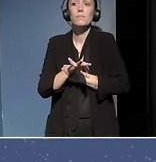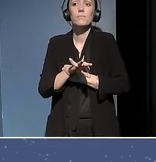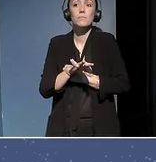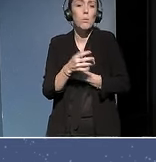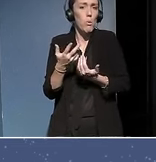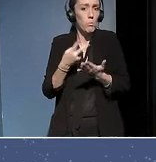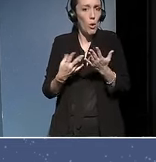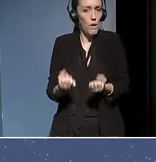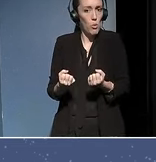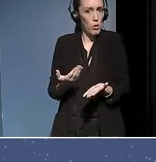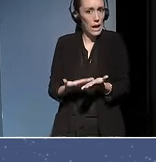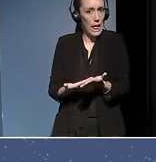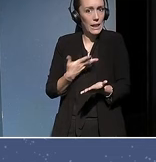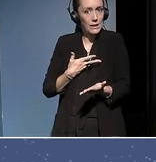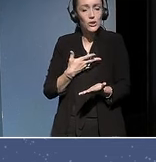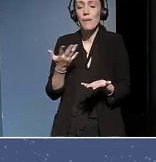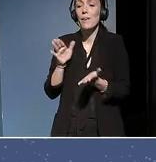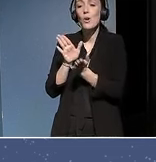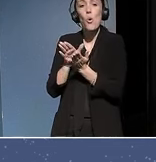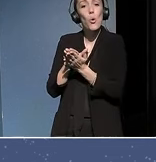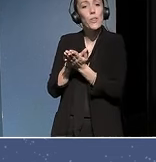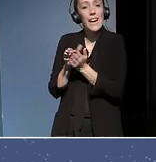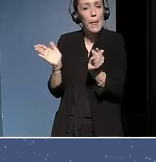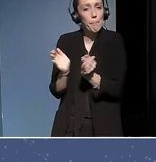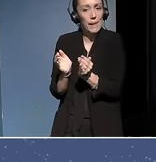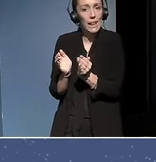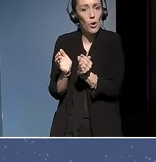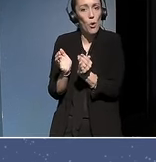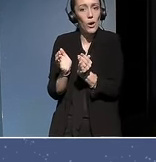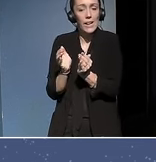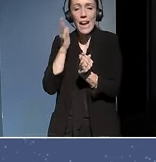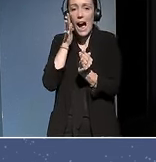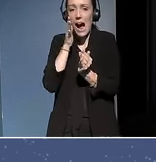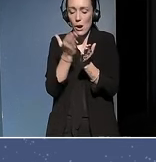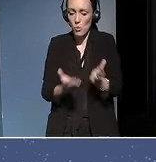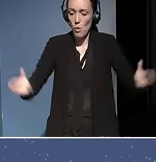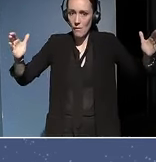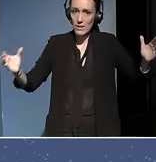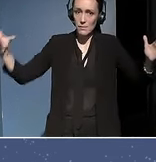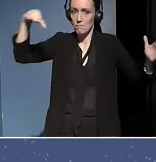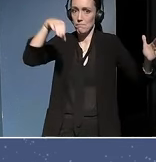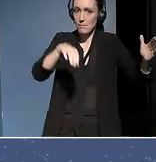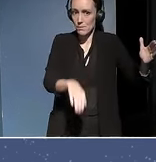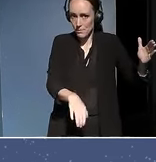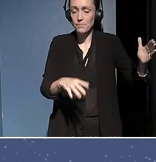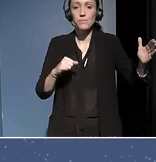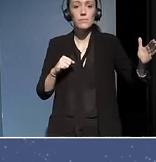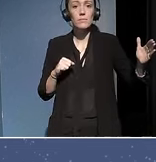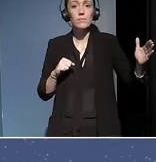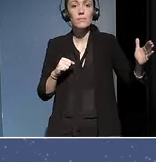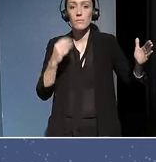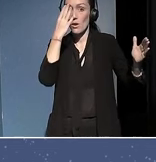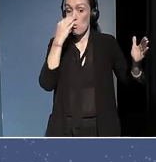poveri coccodrill li hanno messi in un acquario e li hanno eh hanno ricoperto il loro